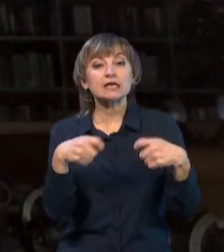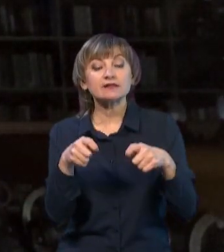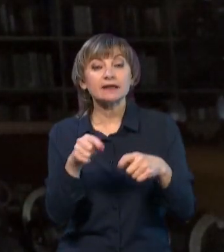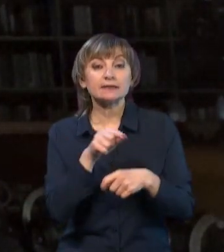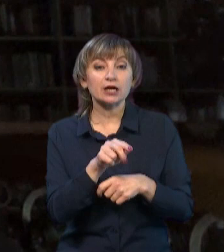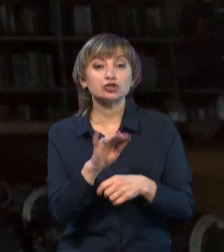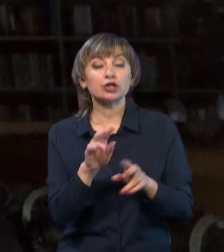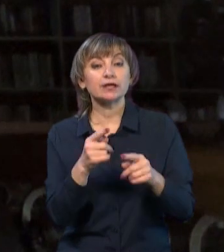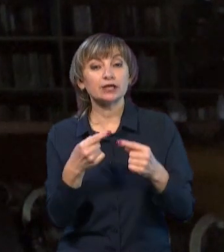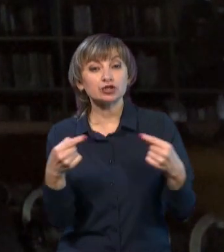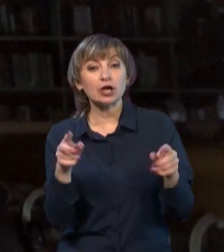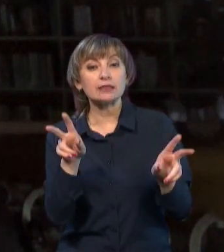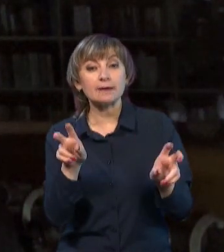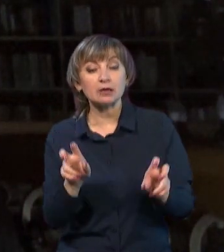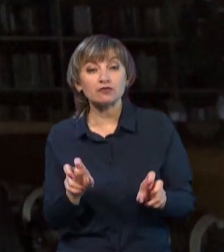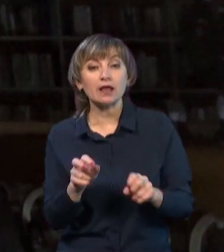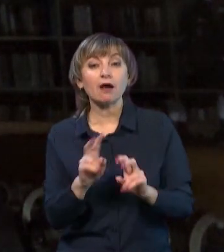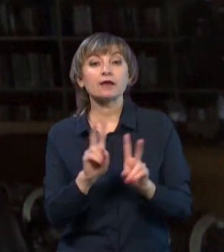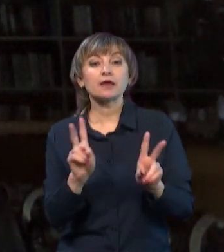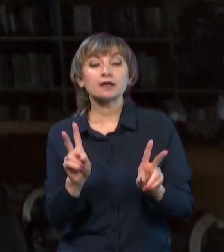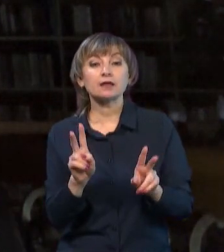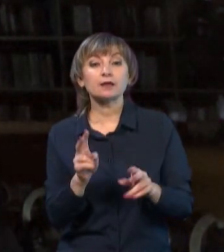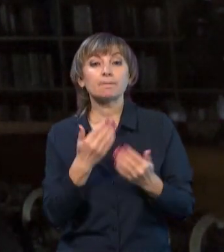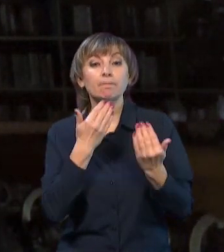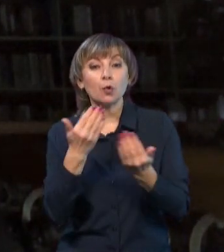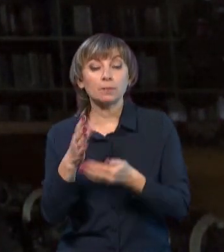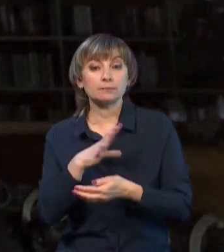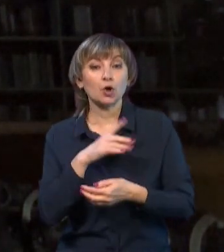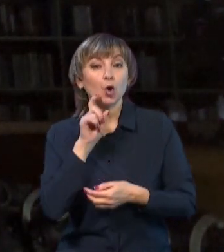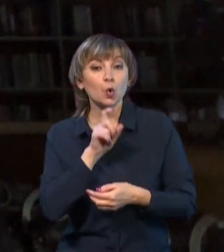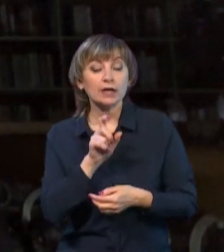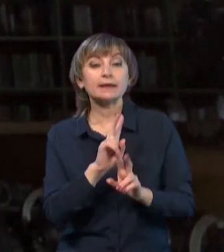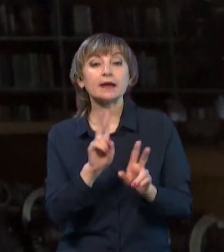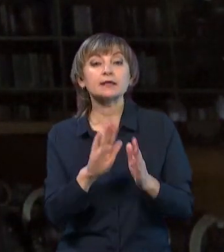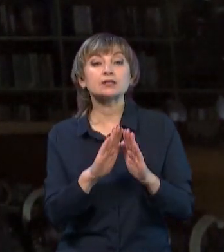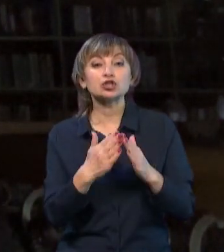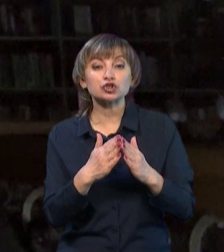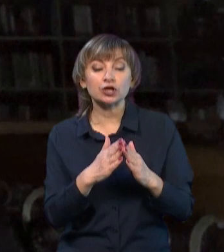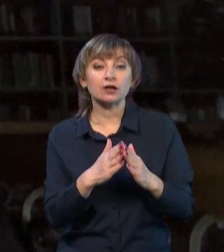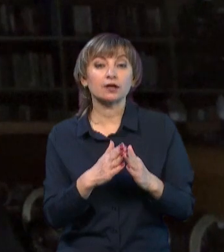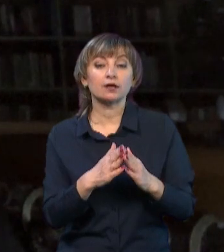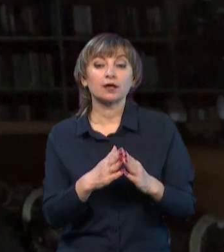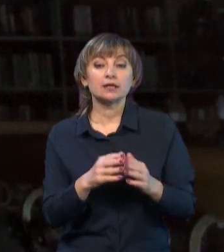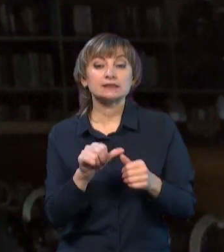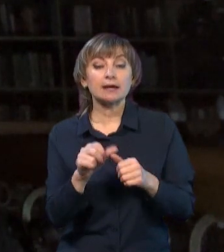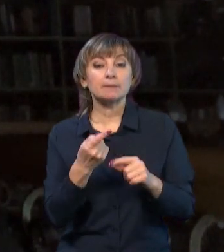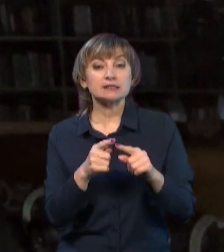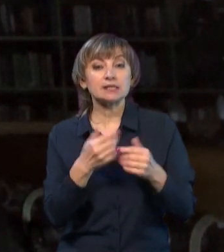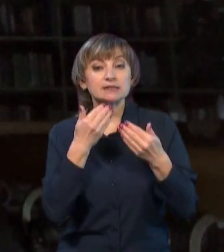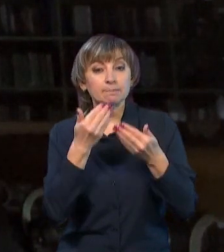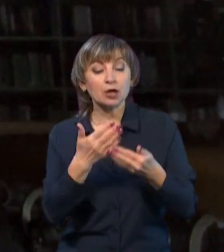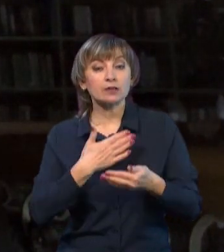інше найменування, який попит був у українців на які книжки. І саме